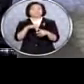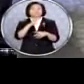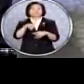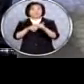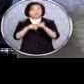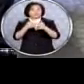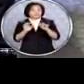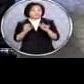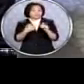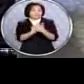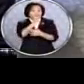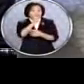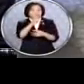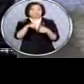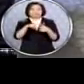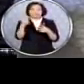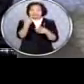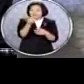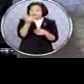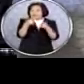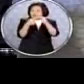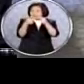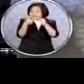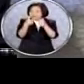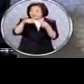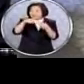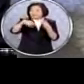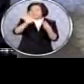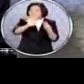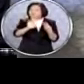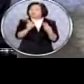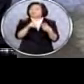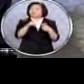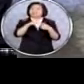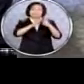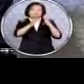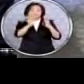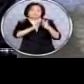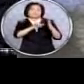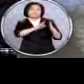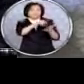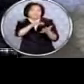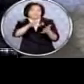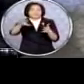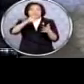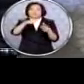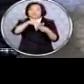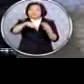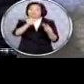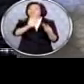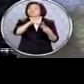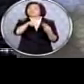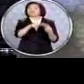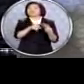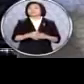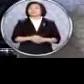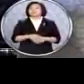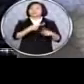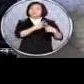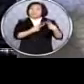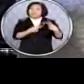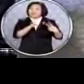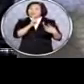关三不的议题，让我们一定一起来形成真正的台湾共识。我想蔡主席应该了解，我们的